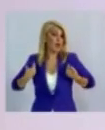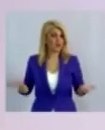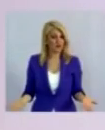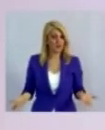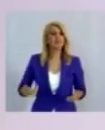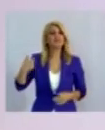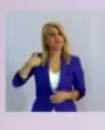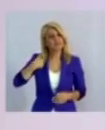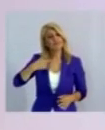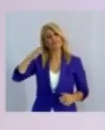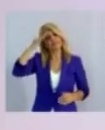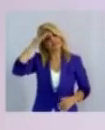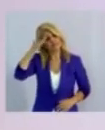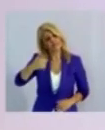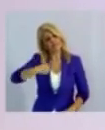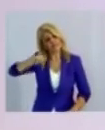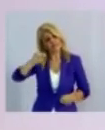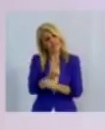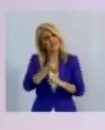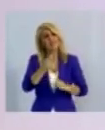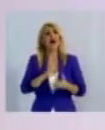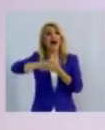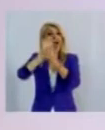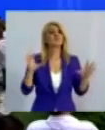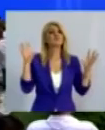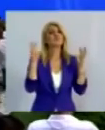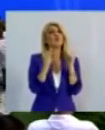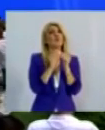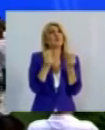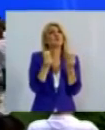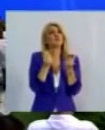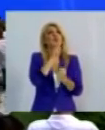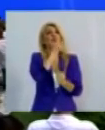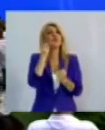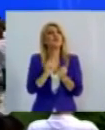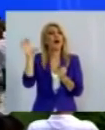Erasmus Plus με ακόμη μεγαλύτερη συνέπεια και αφοσίωση. Ευχαριστώ πολύ.